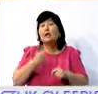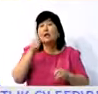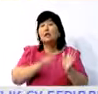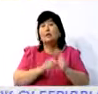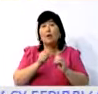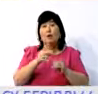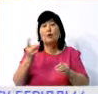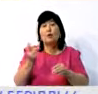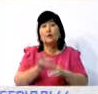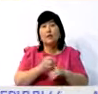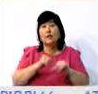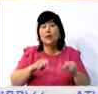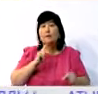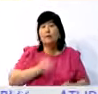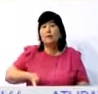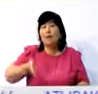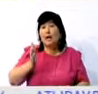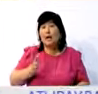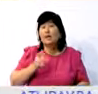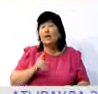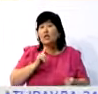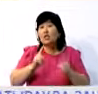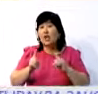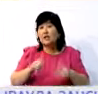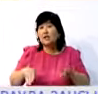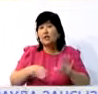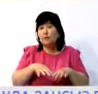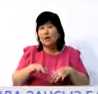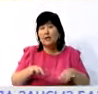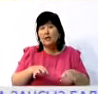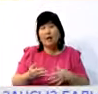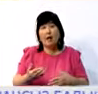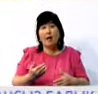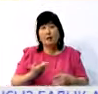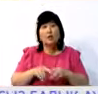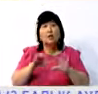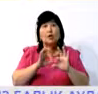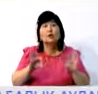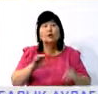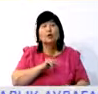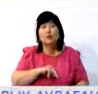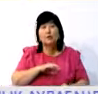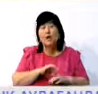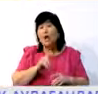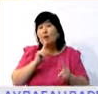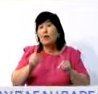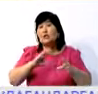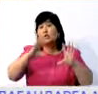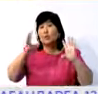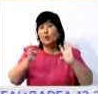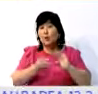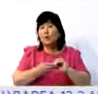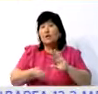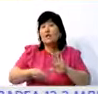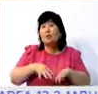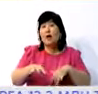рет өткізілген аппараттық мәжілістер мен жедел жиналыстарда сыбайлас жемқорлықтың алдын алу және түсіндіру жұмыстары жүргізілді. Мәжіліс қорытындысымен